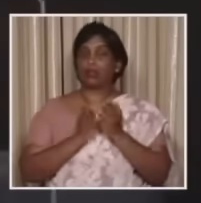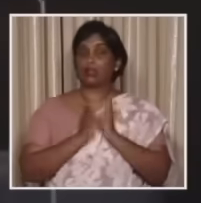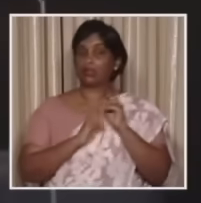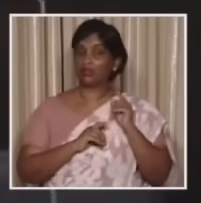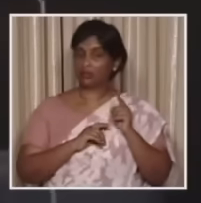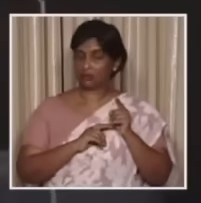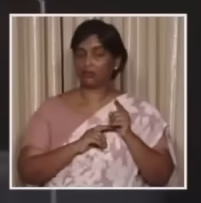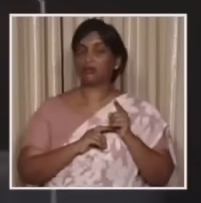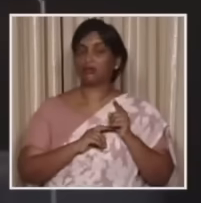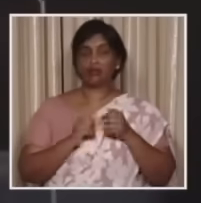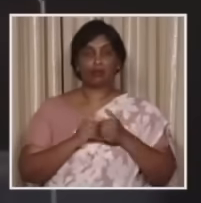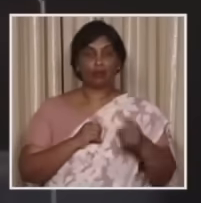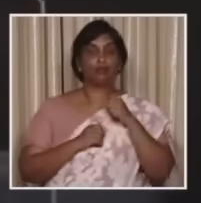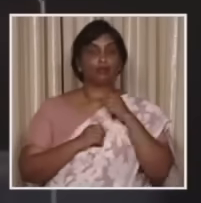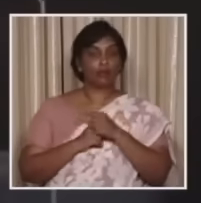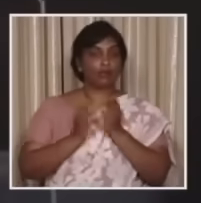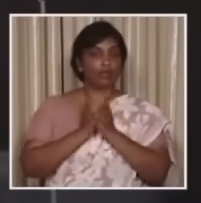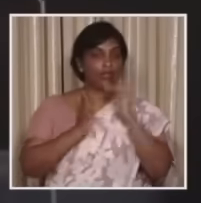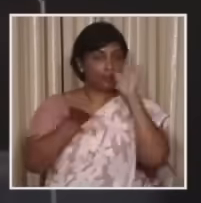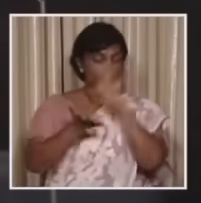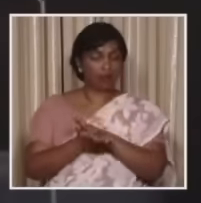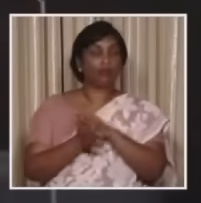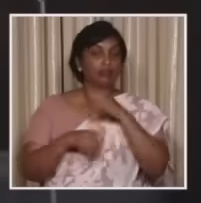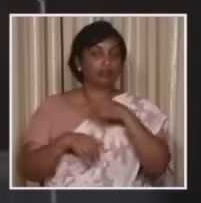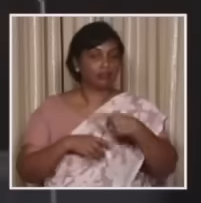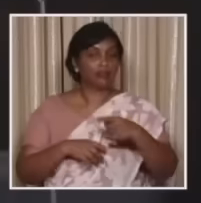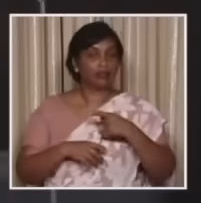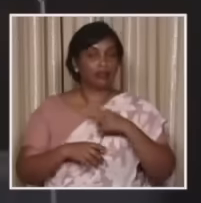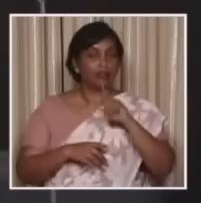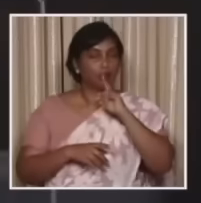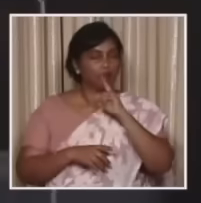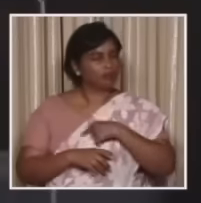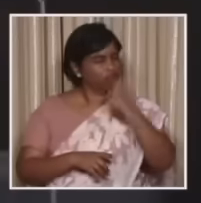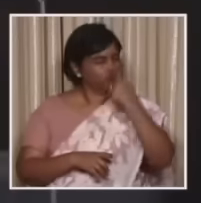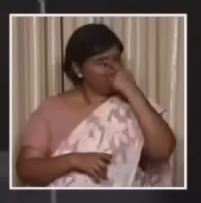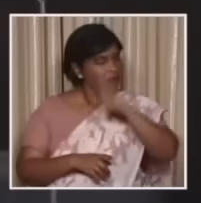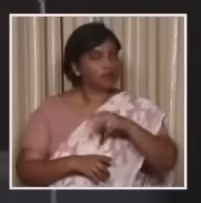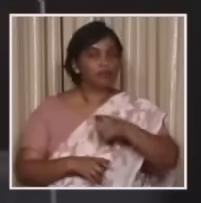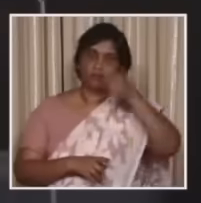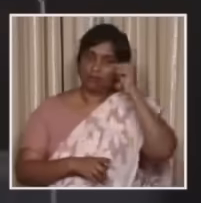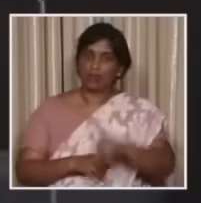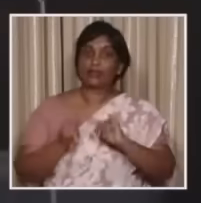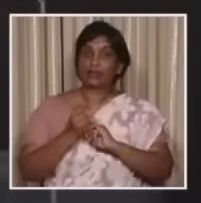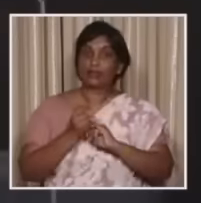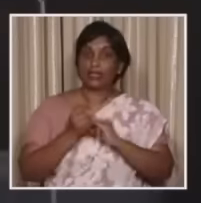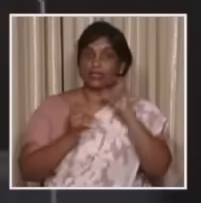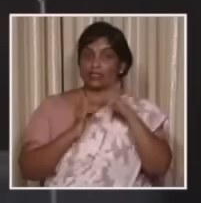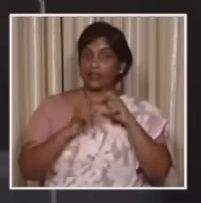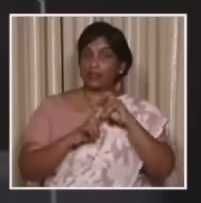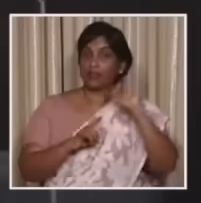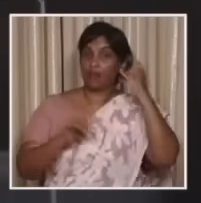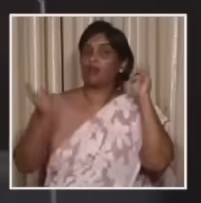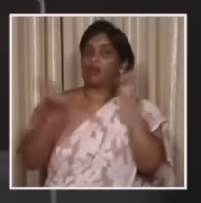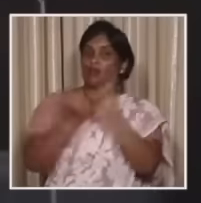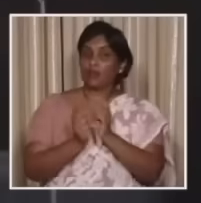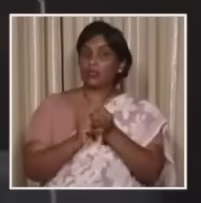ඉන්දියාවේ මේ දවස්වල මොහු ඉන්දියාවේ හිටපු කාලේ මට 100,000ක් විශ්වාසයි අනිවාර්යයෙන්ම සැලේ හම්බෙන්න ඇති.